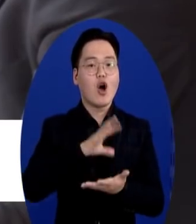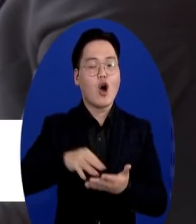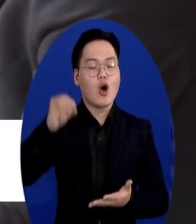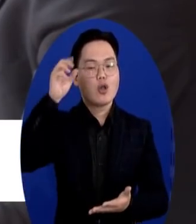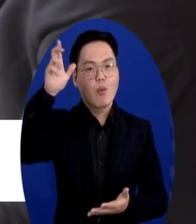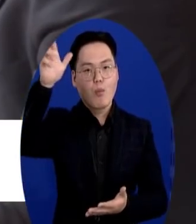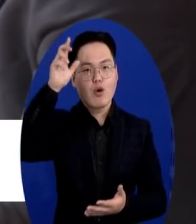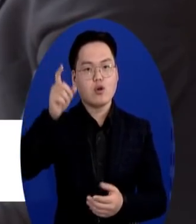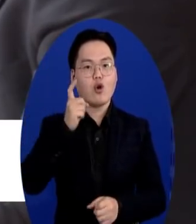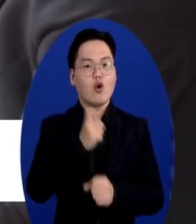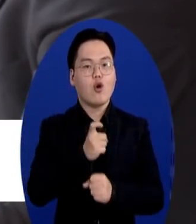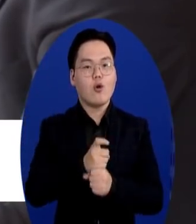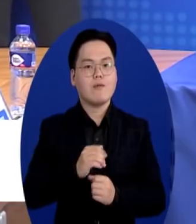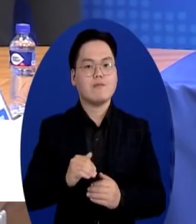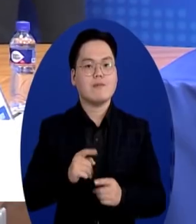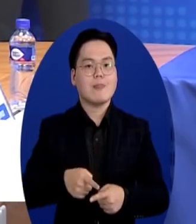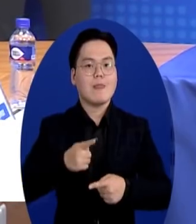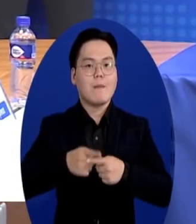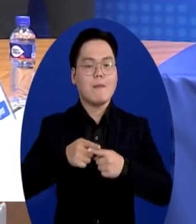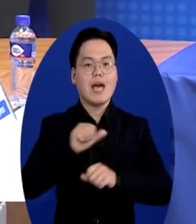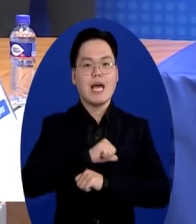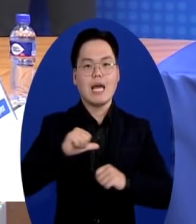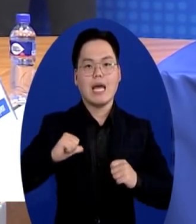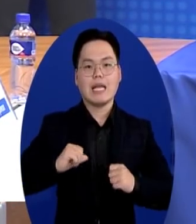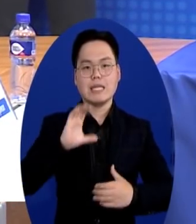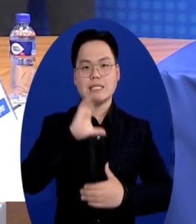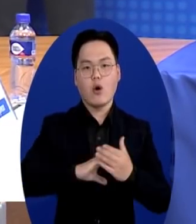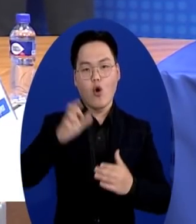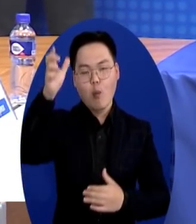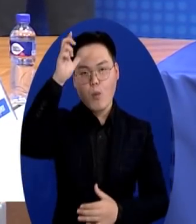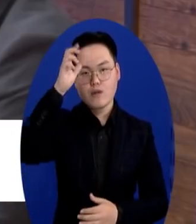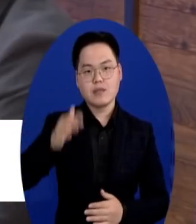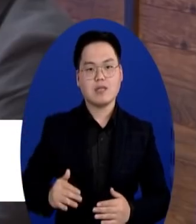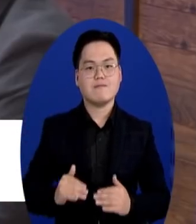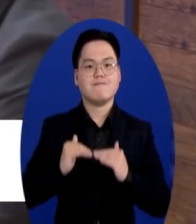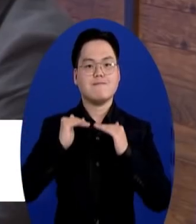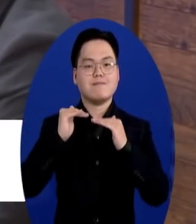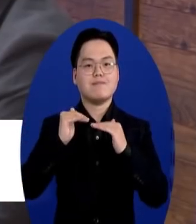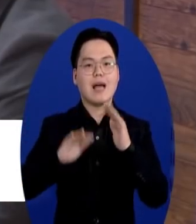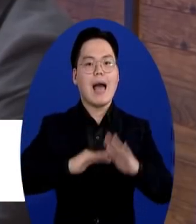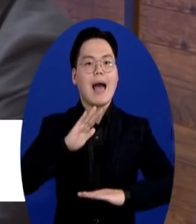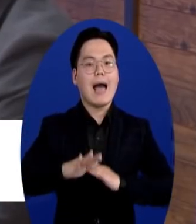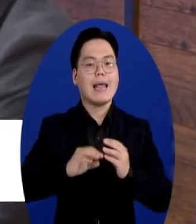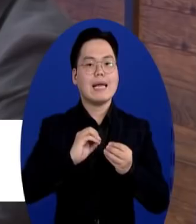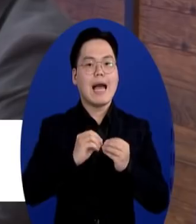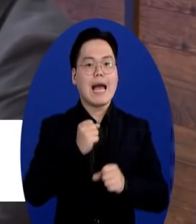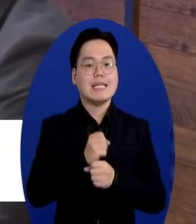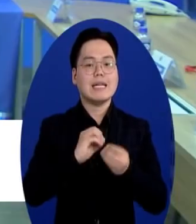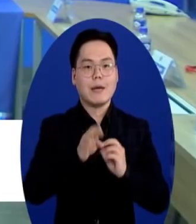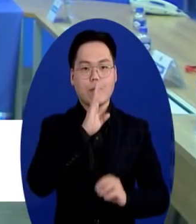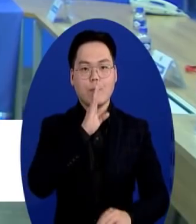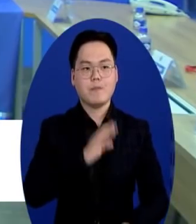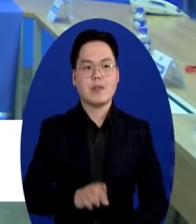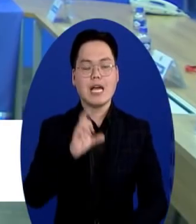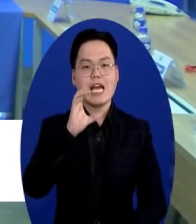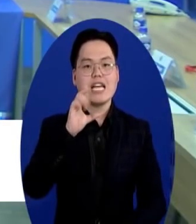боловсрол, хөдөлмөр эрхлэлтийг нэмэгдүүлэх, улмаар иргэдийн санхүүгийн боловсролыг дээшлүүлэхэд чиглэсэн шат дараатай ажлуудыг хийнэ.